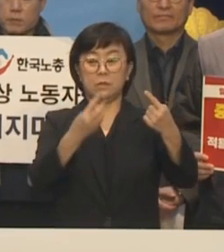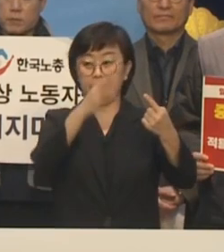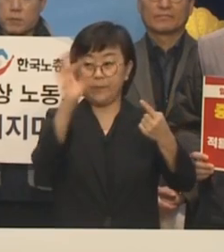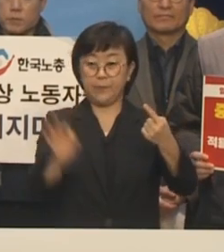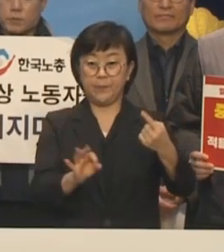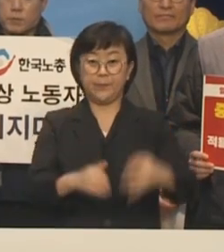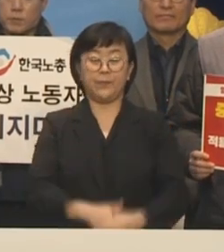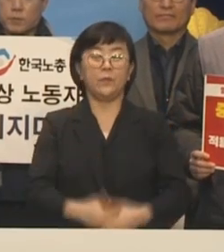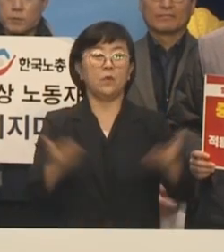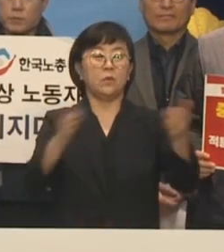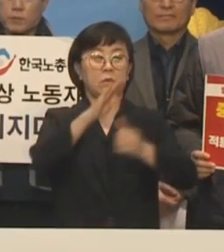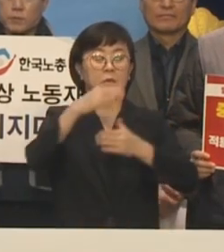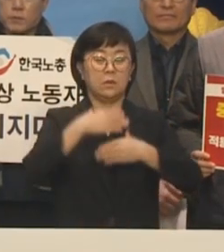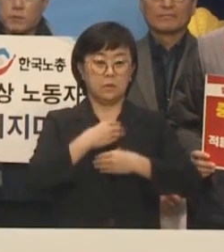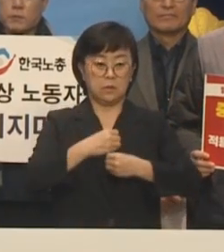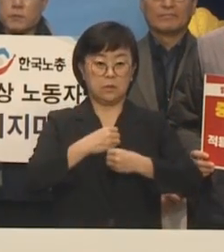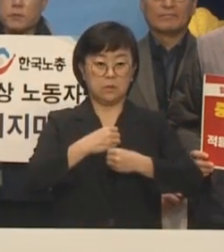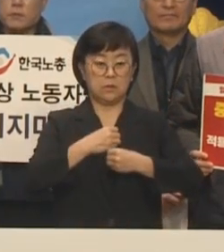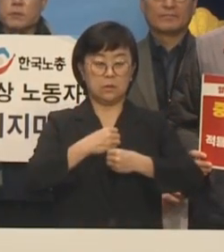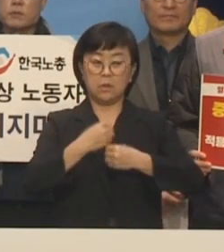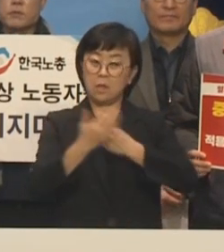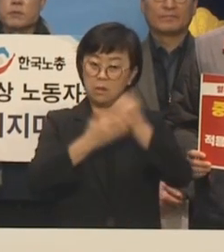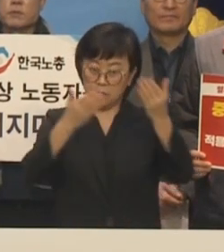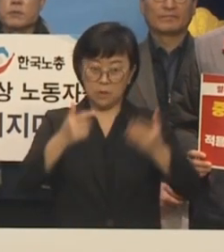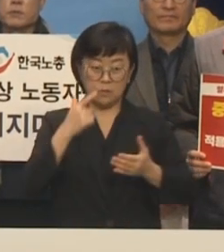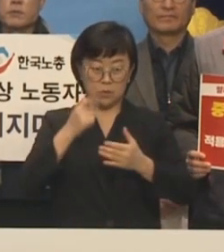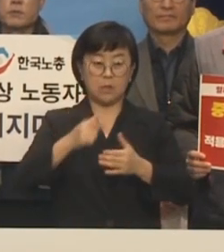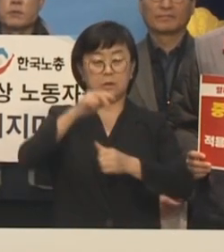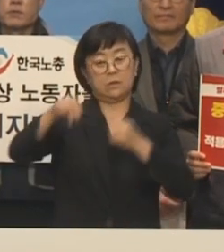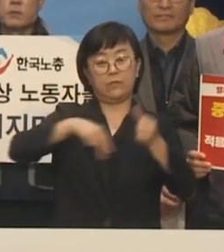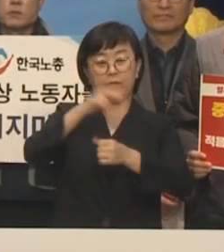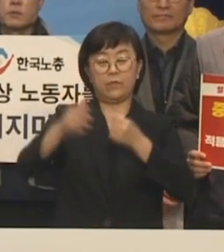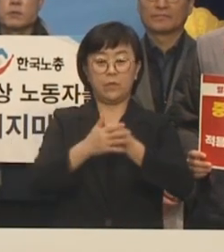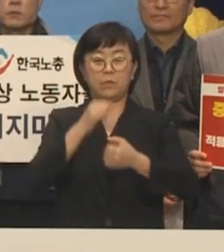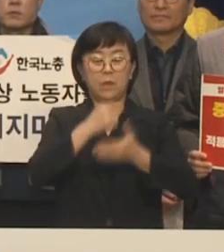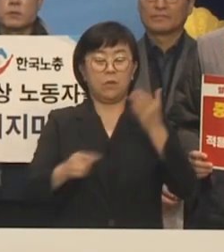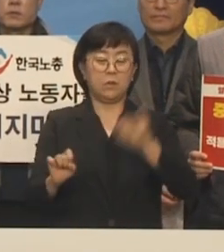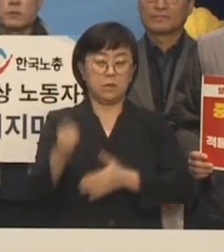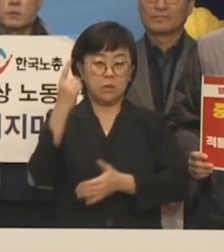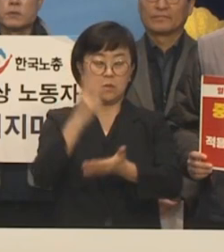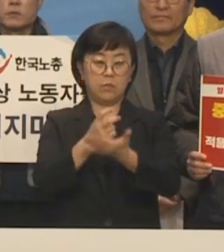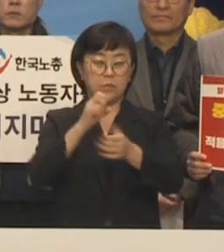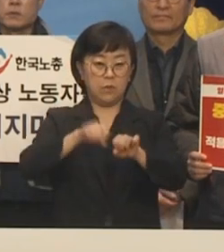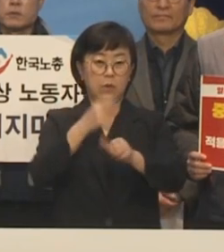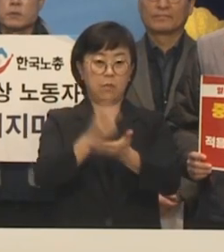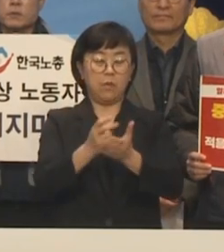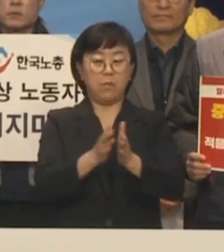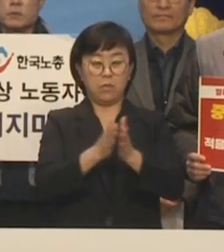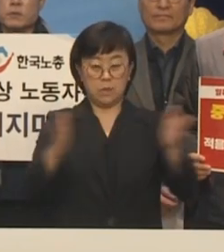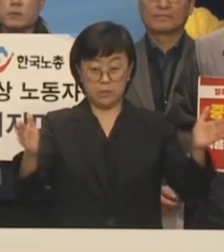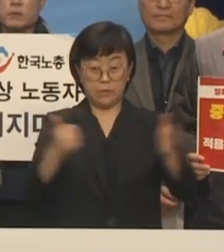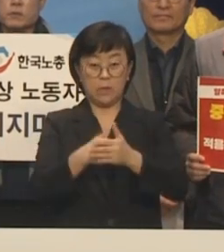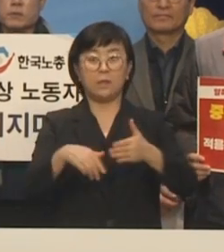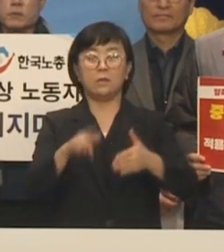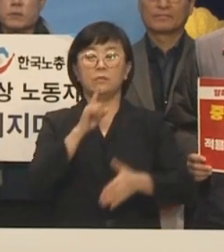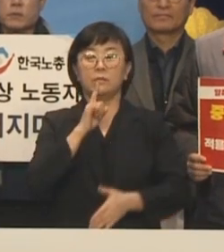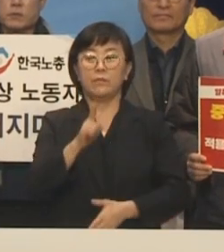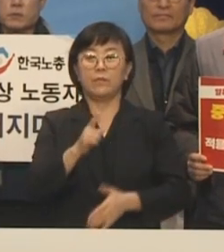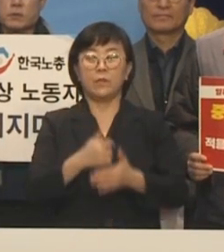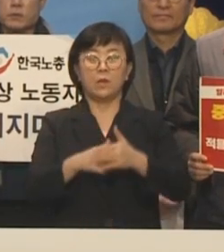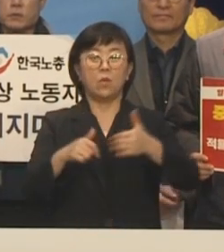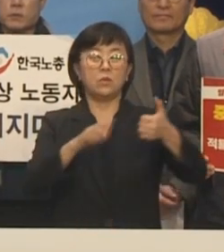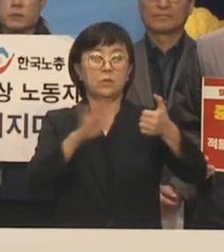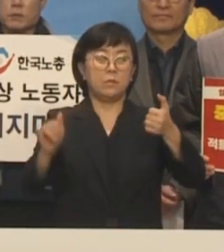11.3%, 노동안전 사각지대의 현실이자 중대재해법 확대 시행의 이유입니다.